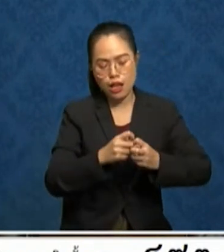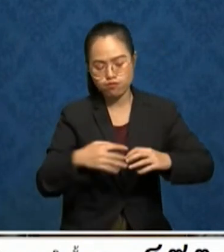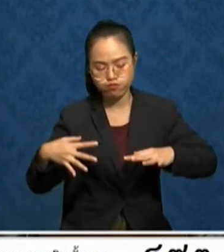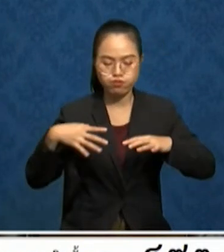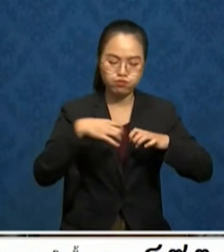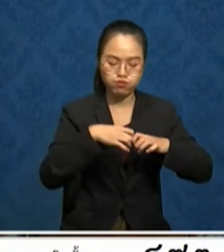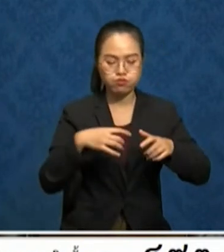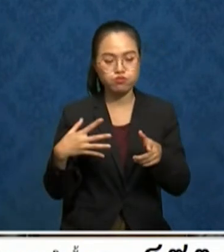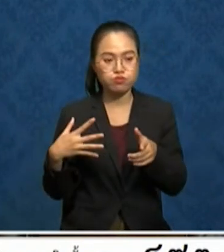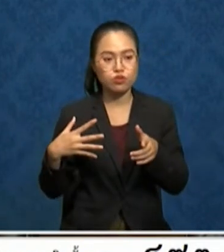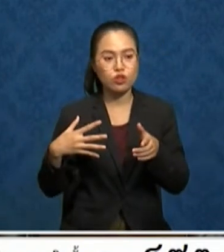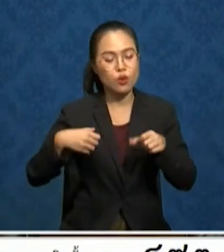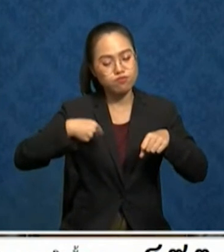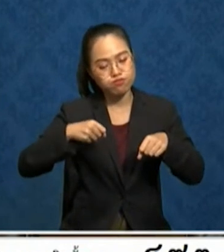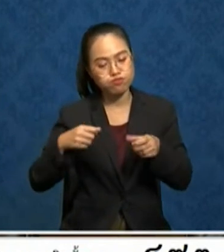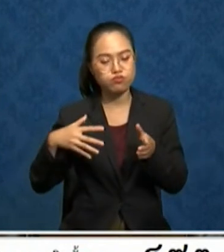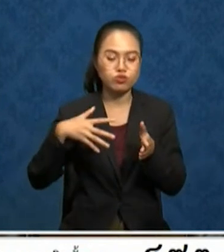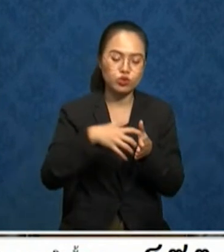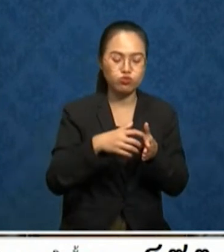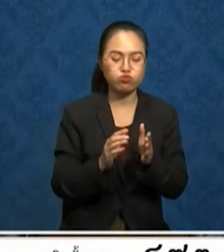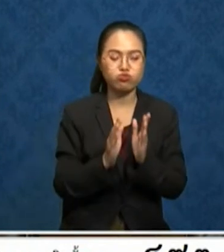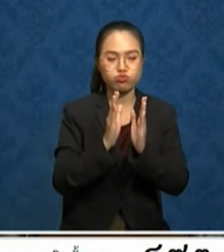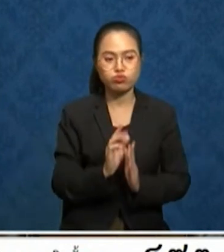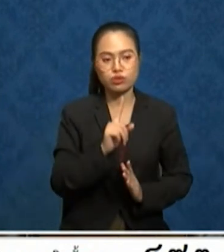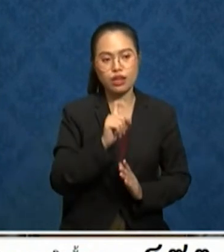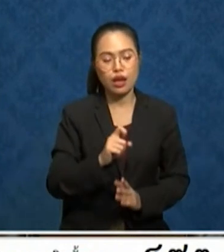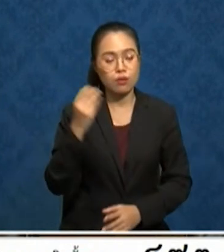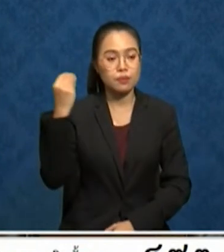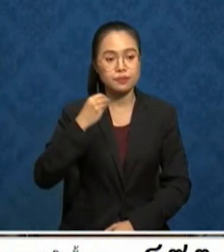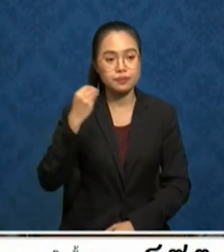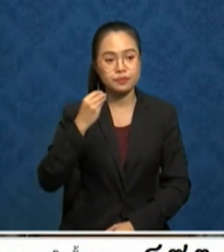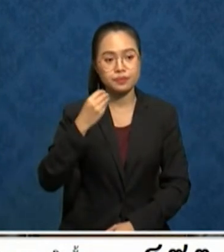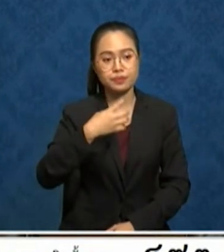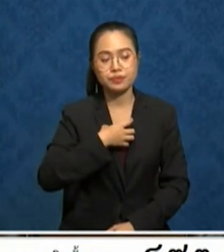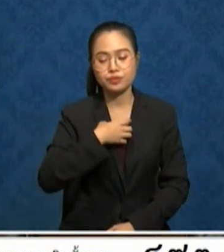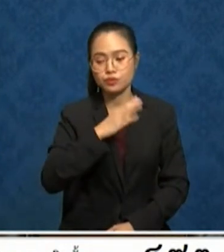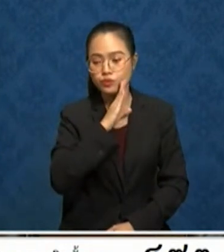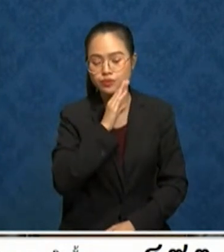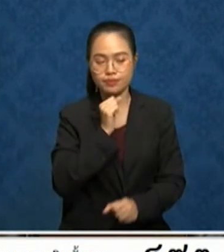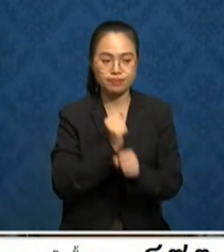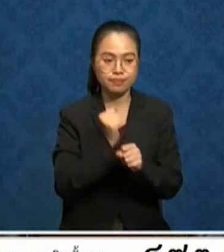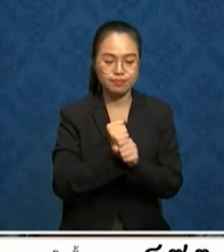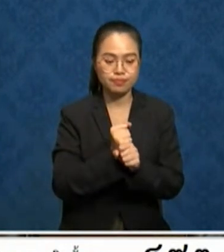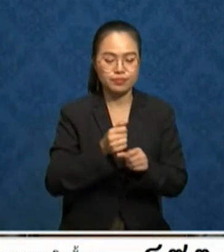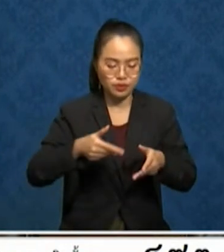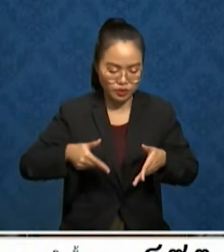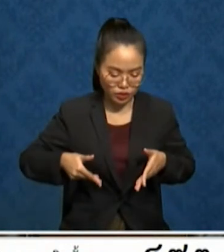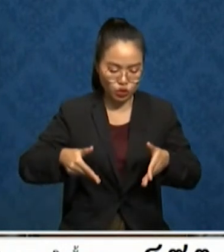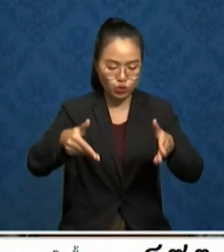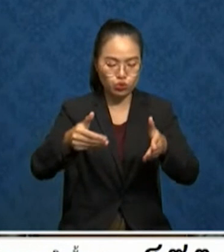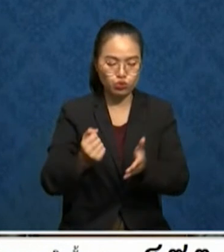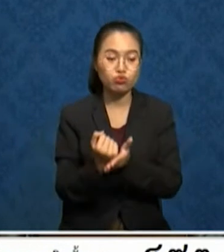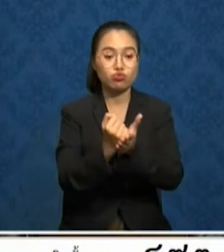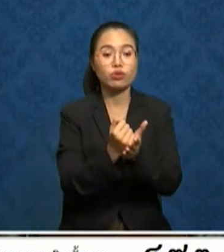ก็มีผู้เสียชีวิตบ่อยครั้งถ้าเกิดว่าได้สร้างถนนเพิ่มขึ้นนะคะก็จะเป็นการส่งเส